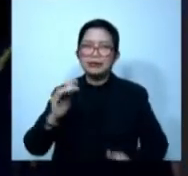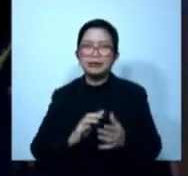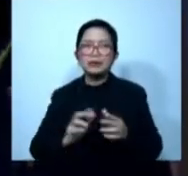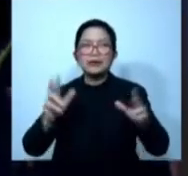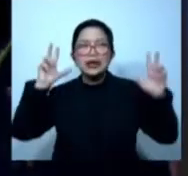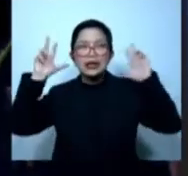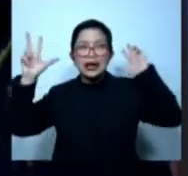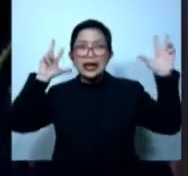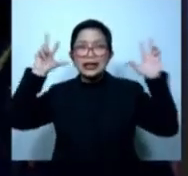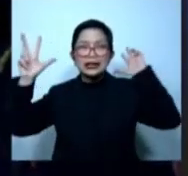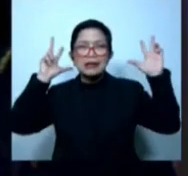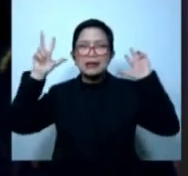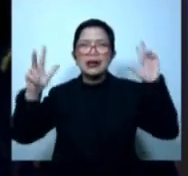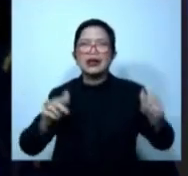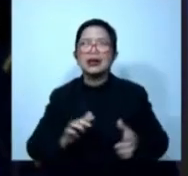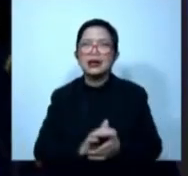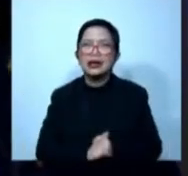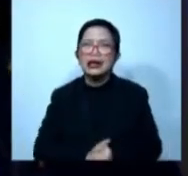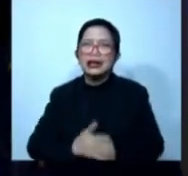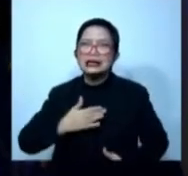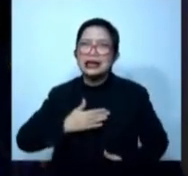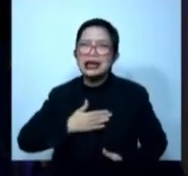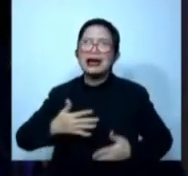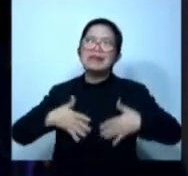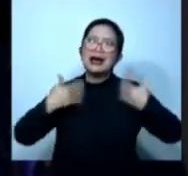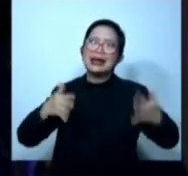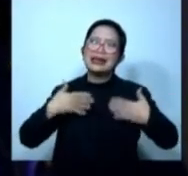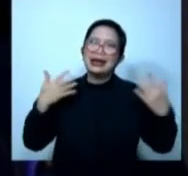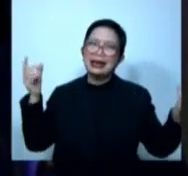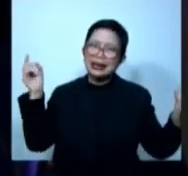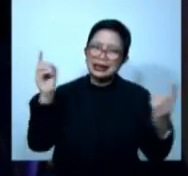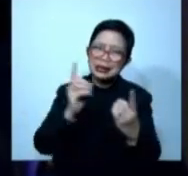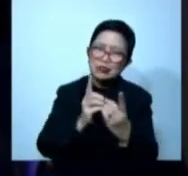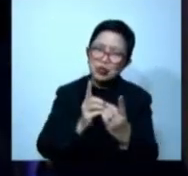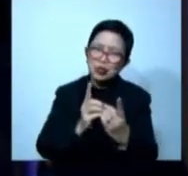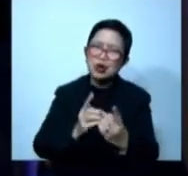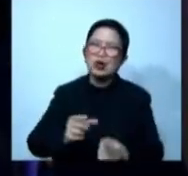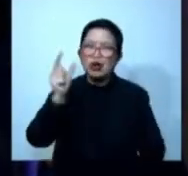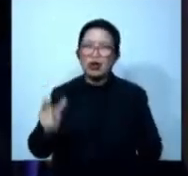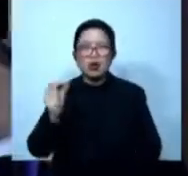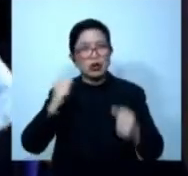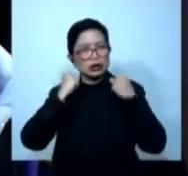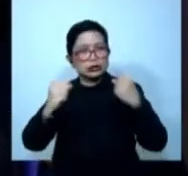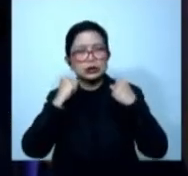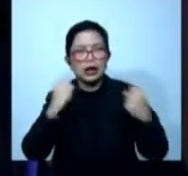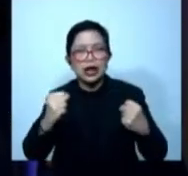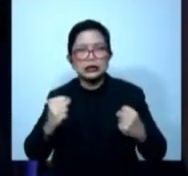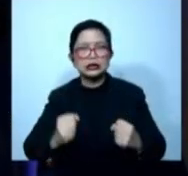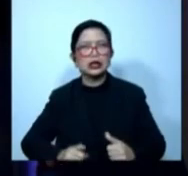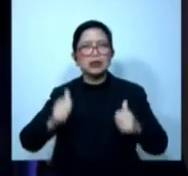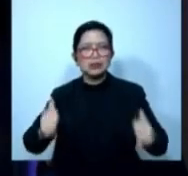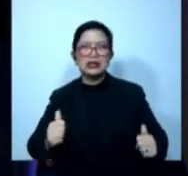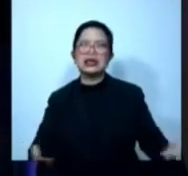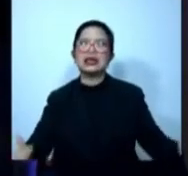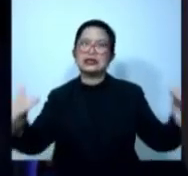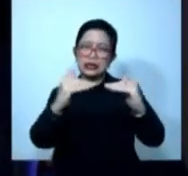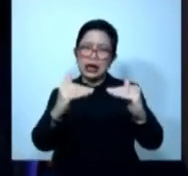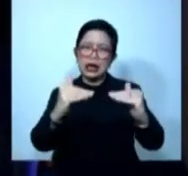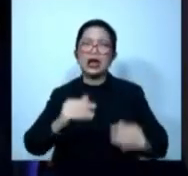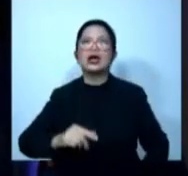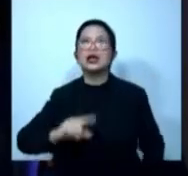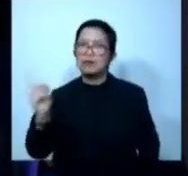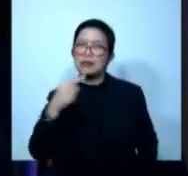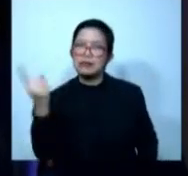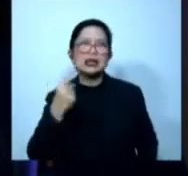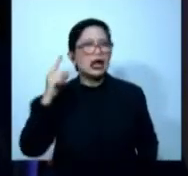betapa bahagianya saya karena ketemu dengan orang yang berjuang dengan keras agar dia bisa setara dan pemerintah